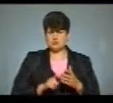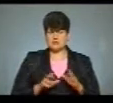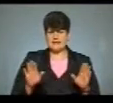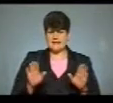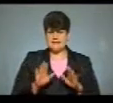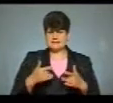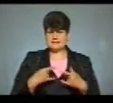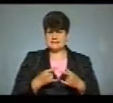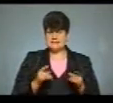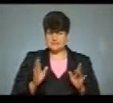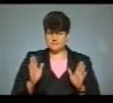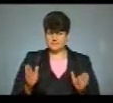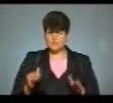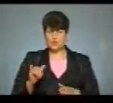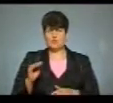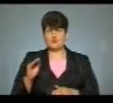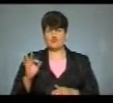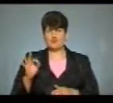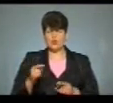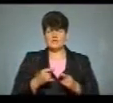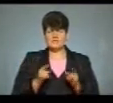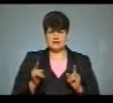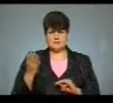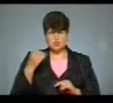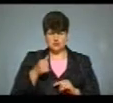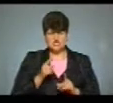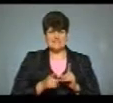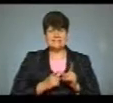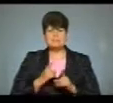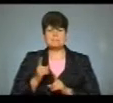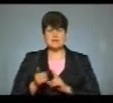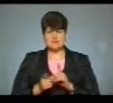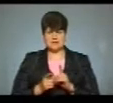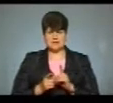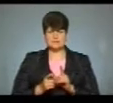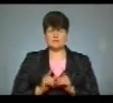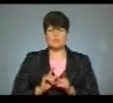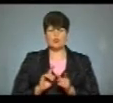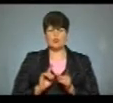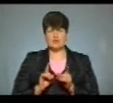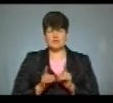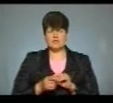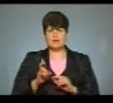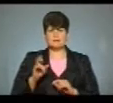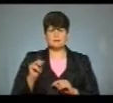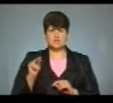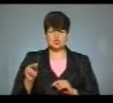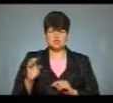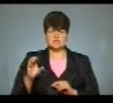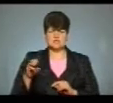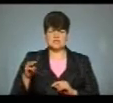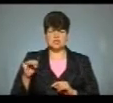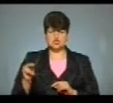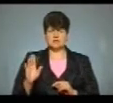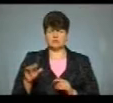далі уфо-сцена минулорічна в нас змінилася і переформатувалася в біч-стейдж, де будуть